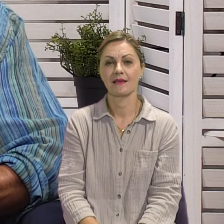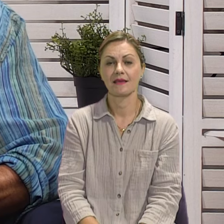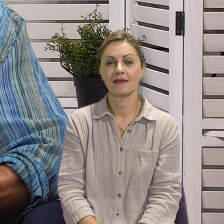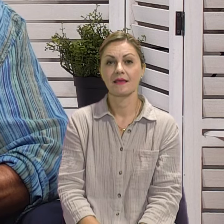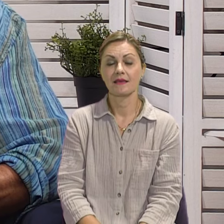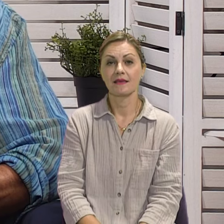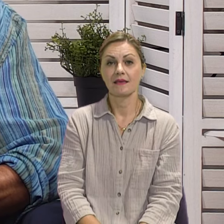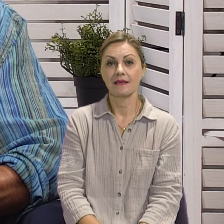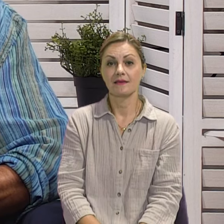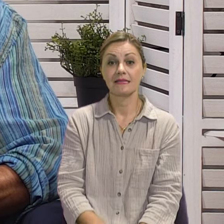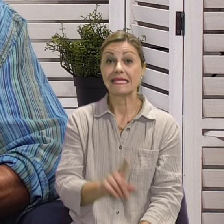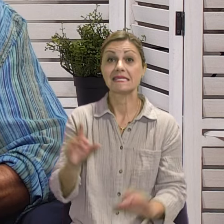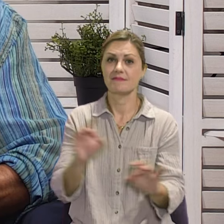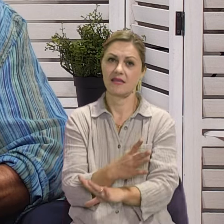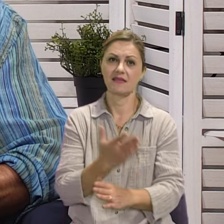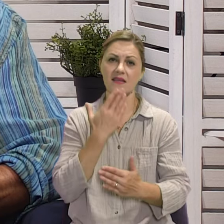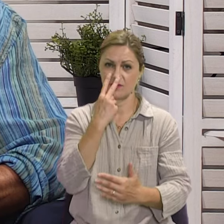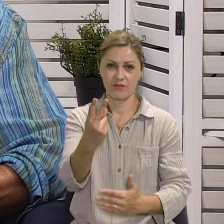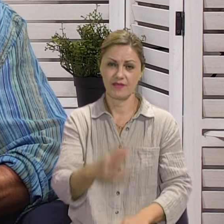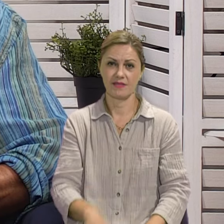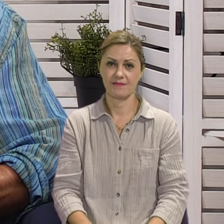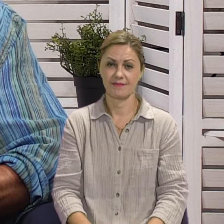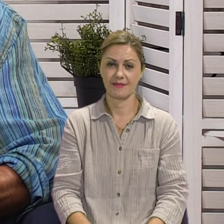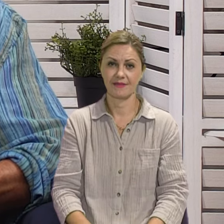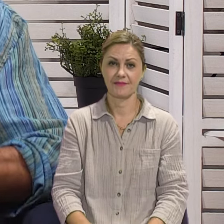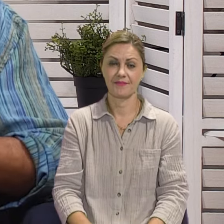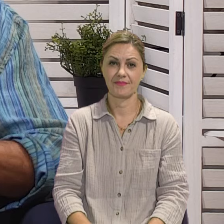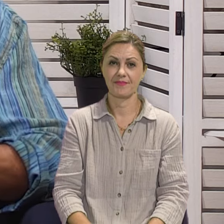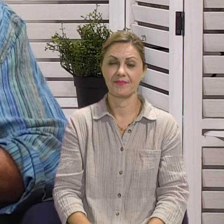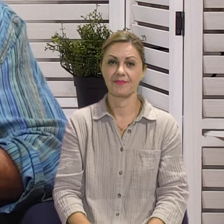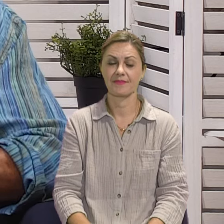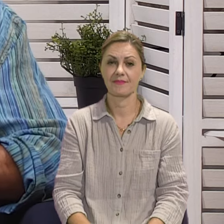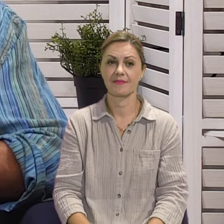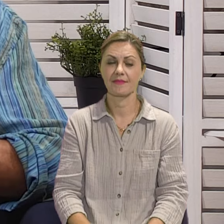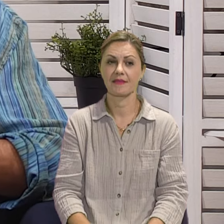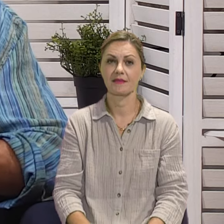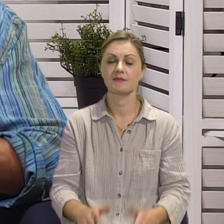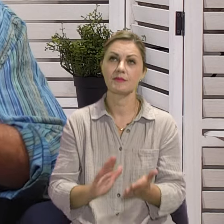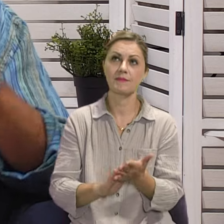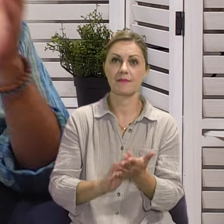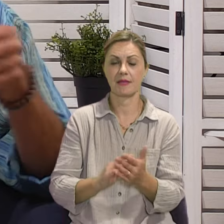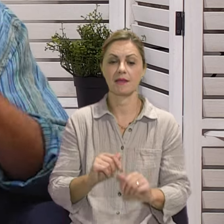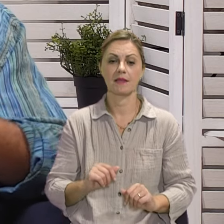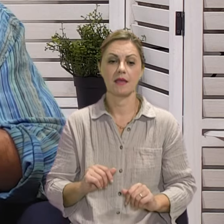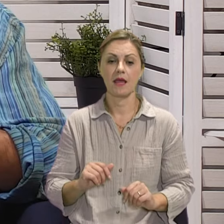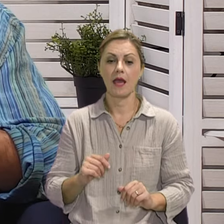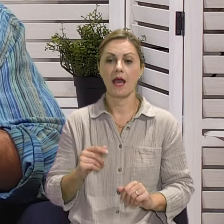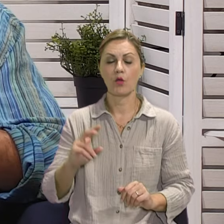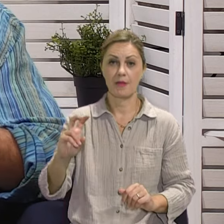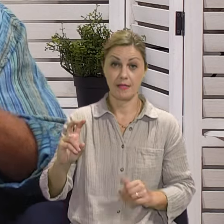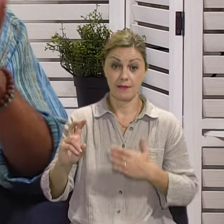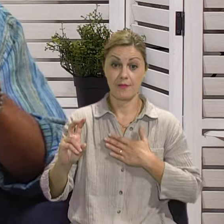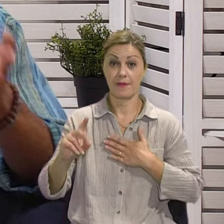nisam sa tim sretan i draže mi je, vjerujte mi, u zadnje vrijeme kad me zovnu dođi napravi